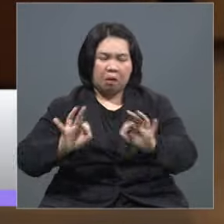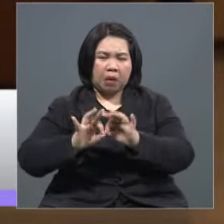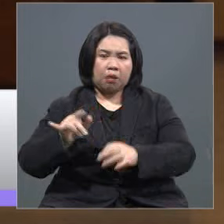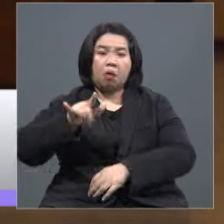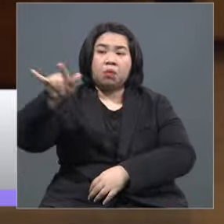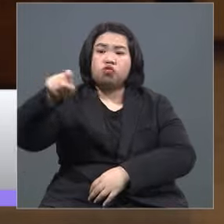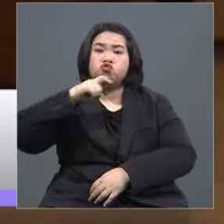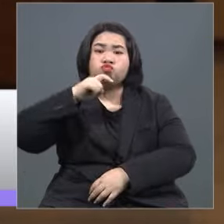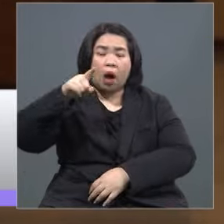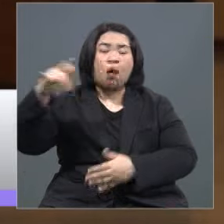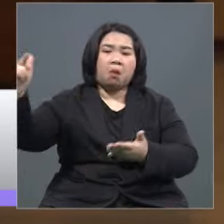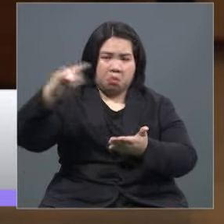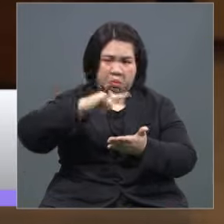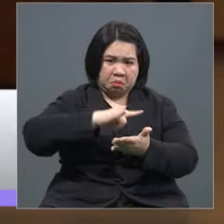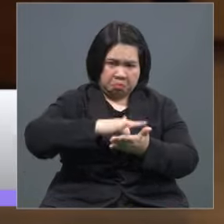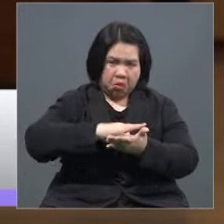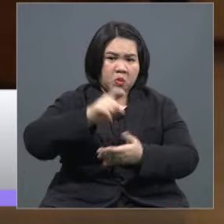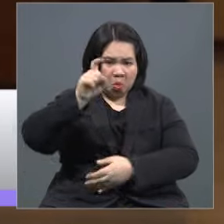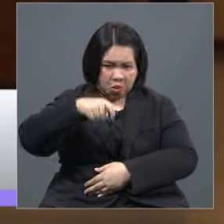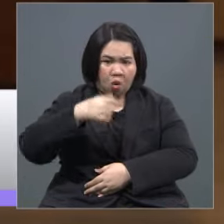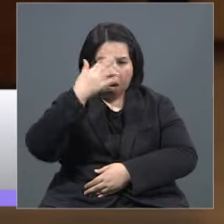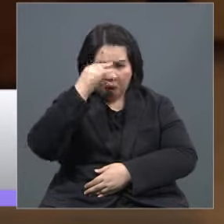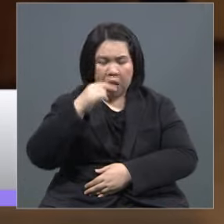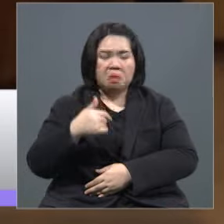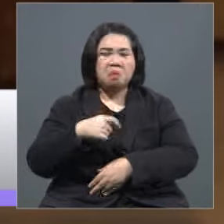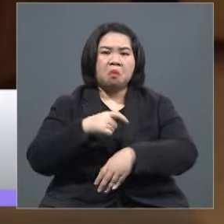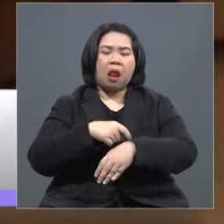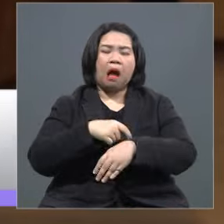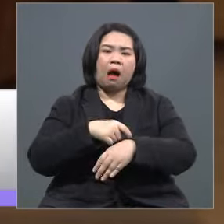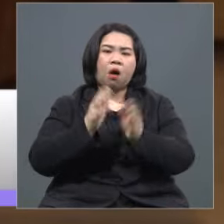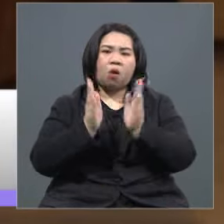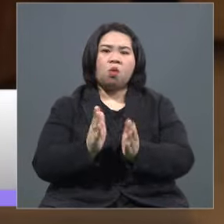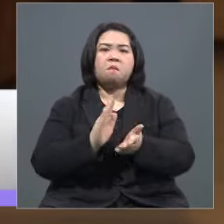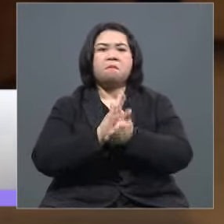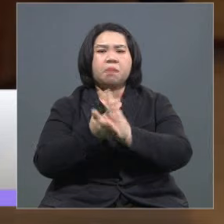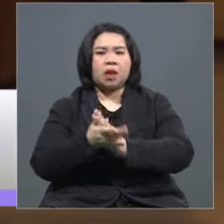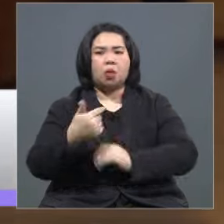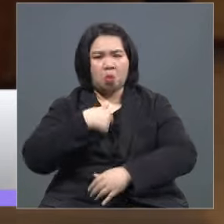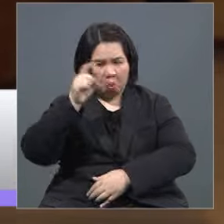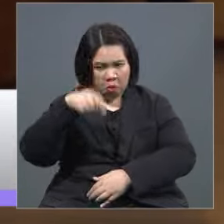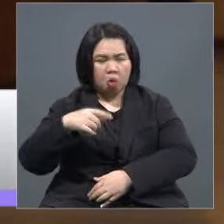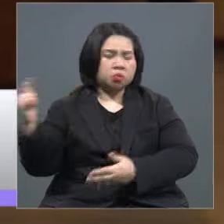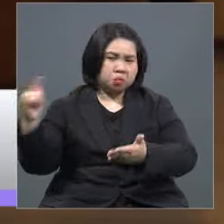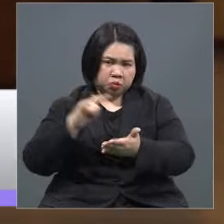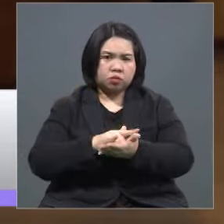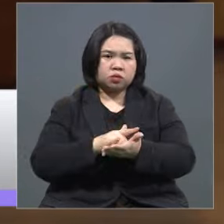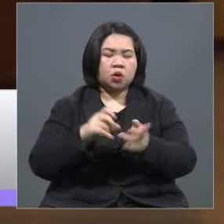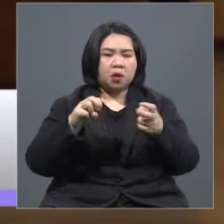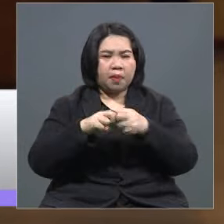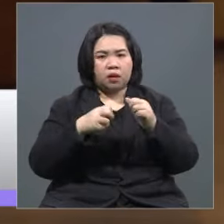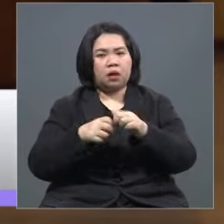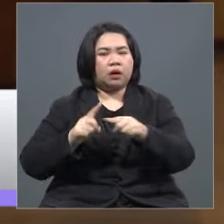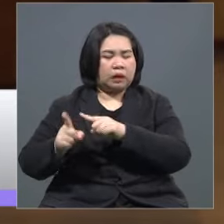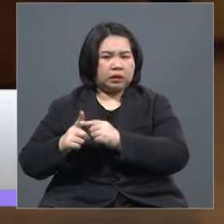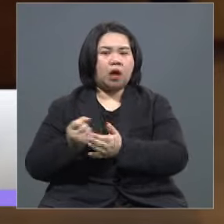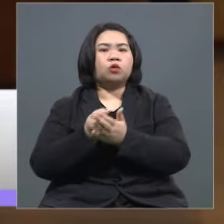ามันเป็นช่วงหัวเรี่ยวหัวต่อที่มีการเปลี่ยนแปลงอยากให้เข้ามารับรู้สภาพแล้วก็มาช่วยกันหาทางออกที่คิ